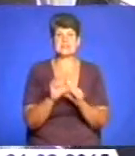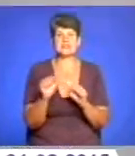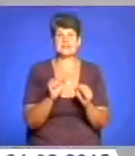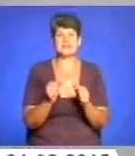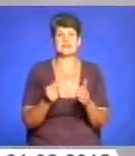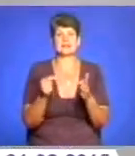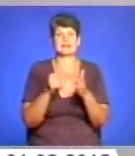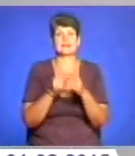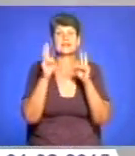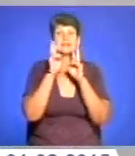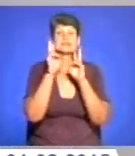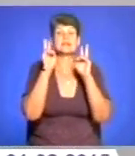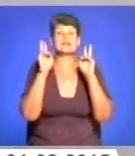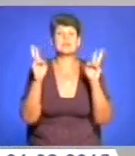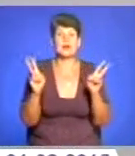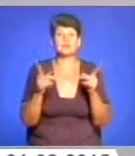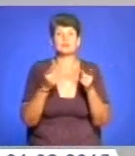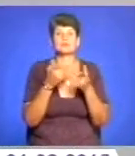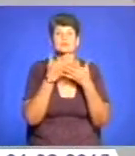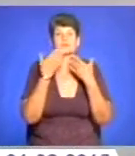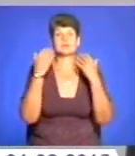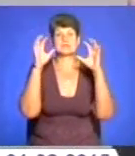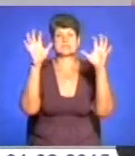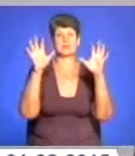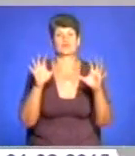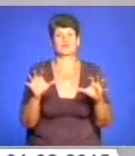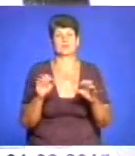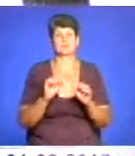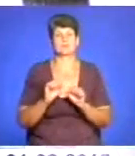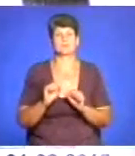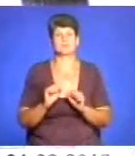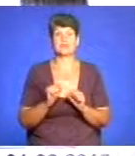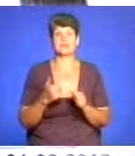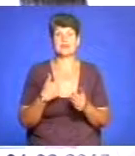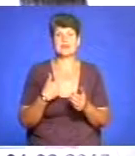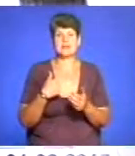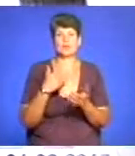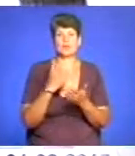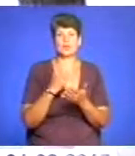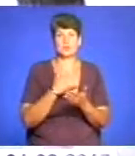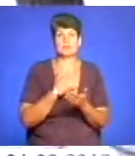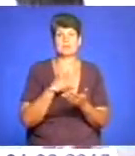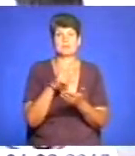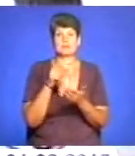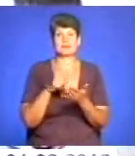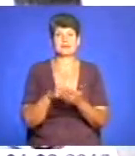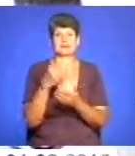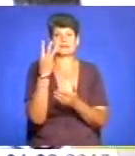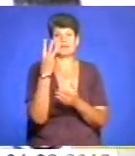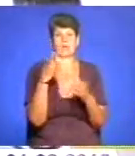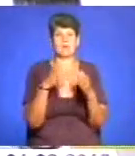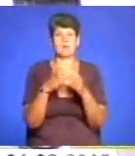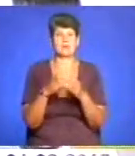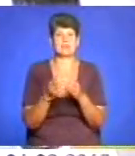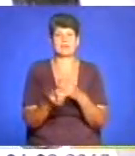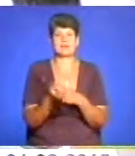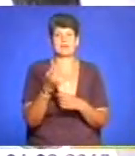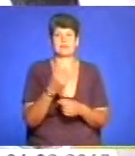з незнанням через відсутність законодавчого регулювання. Є в нас такі питання, що от три громади не виявили